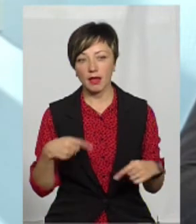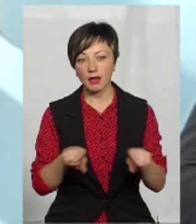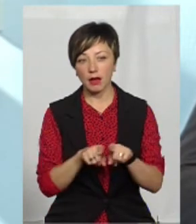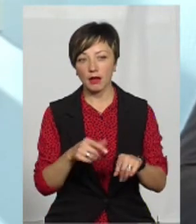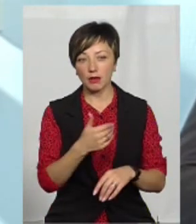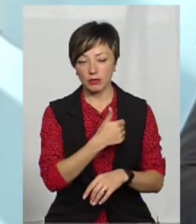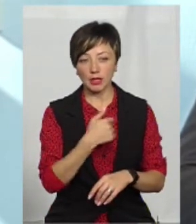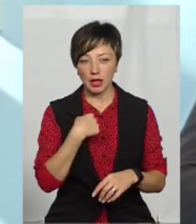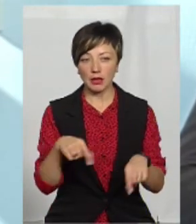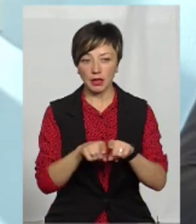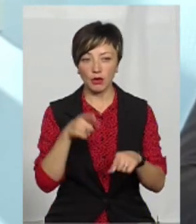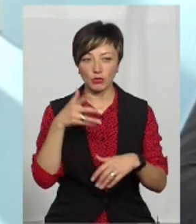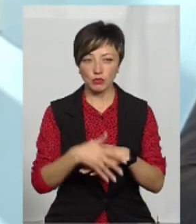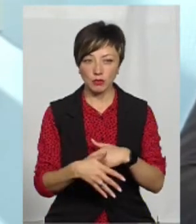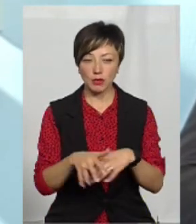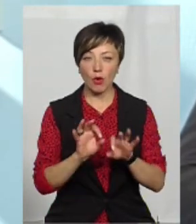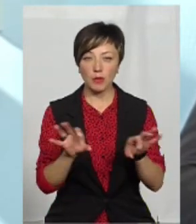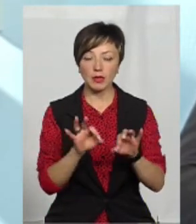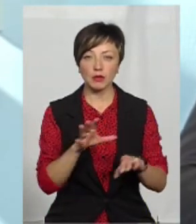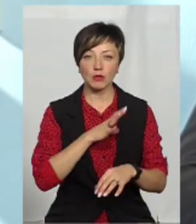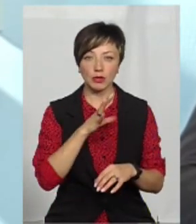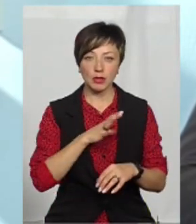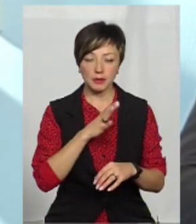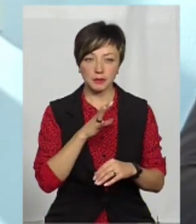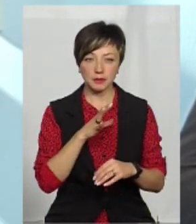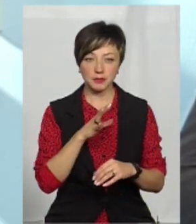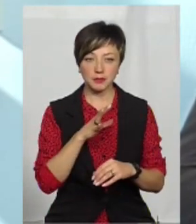розумію, виходячи із коментарів, які були,